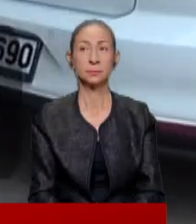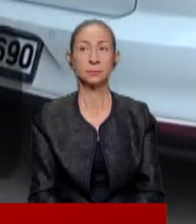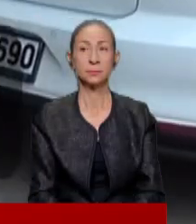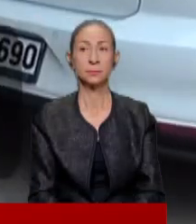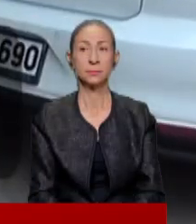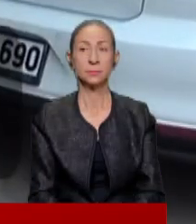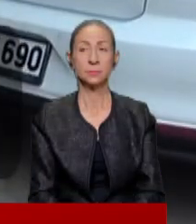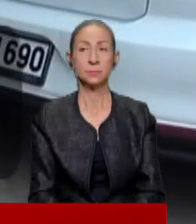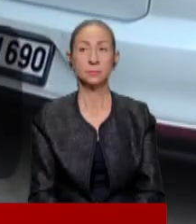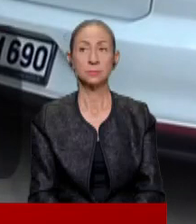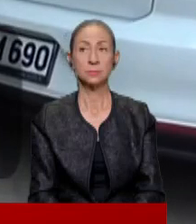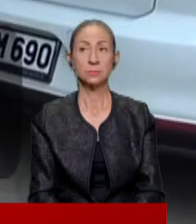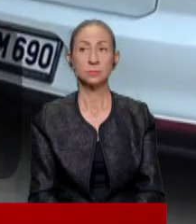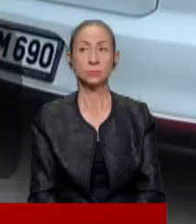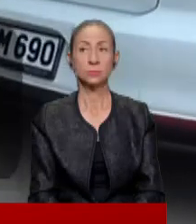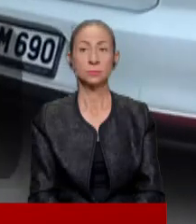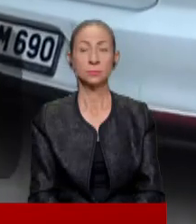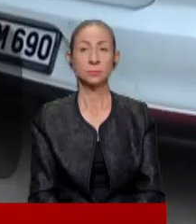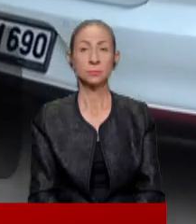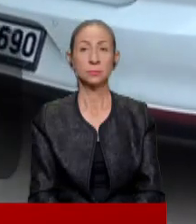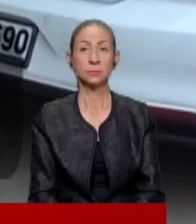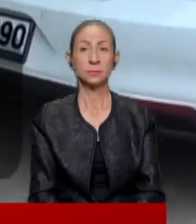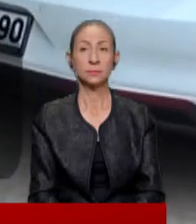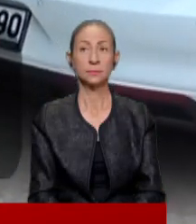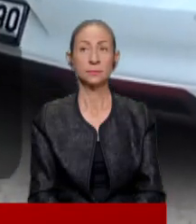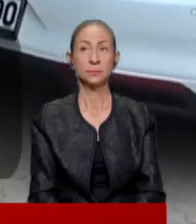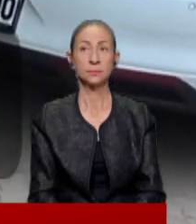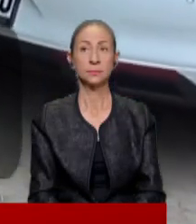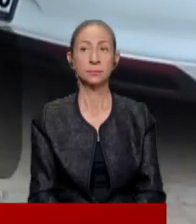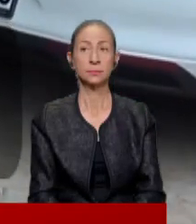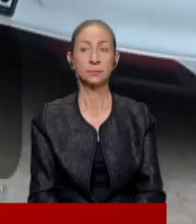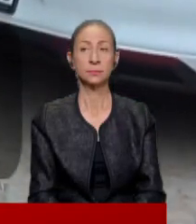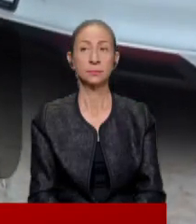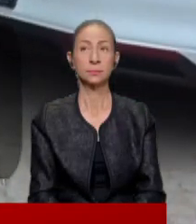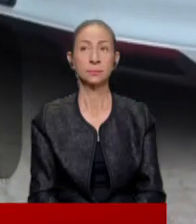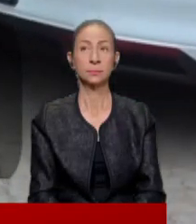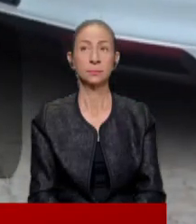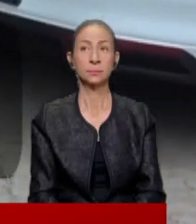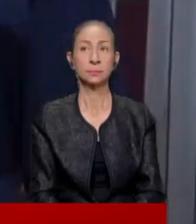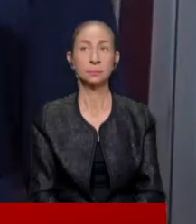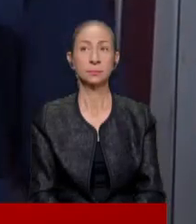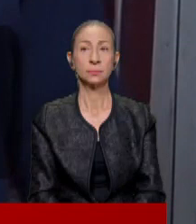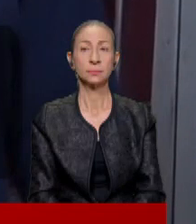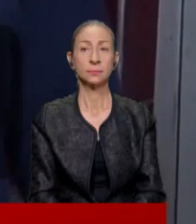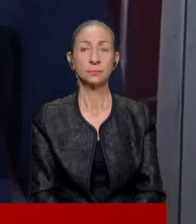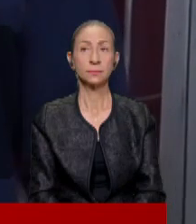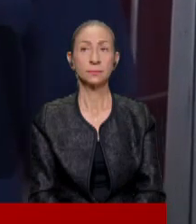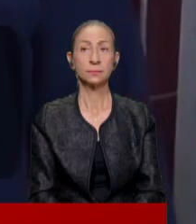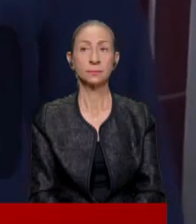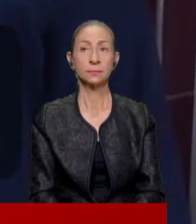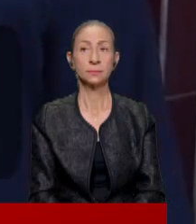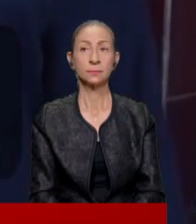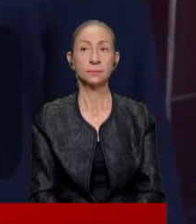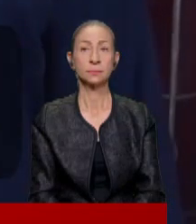şimdi bunların analizini yaptıracağız. Çünkü bize söz verilen veya vaat edilenlerle hiçbir alakası yok. İçinde ne et olduğu belli